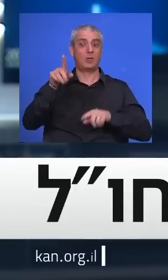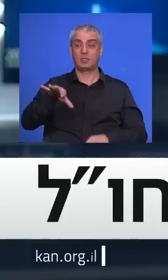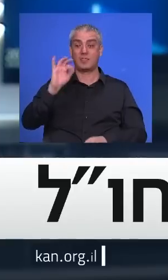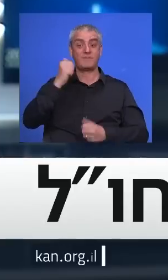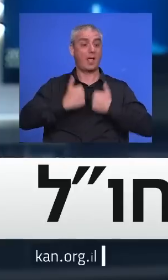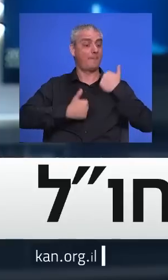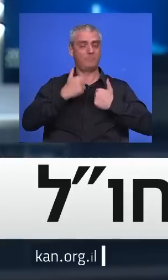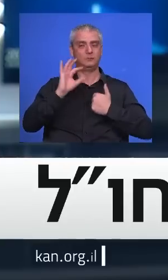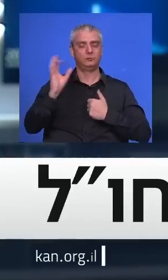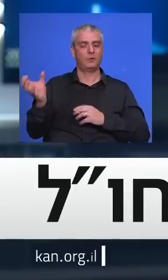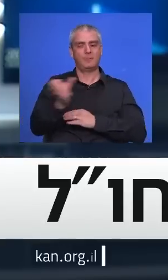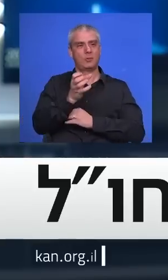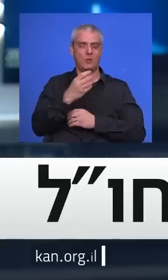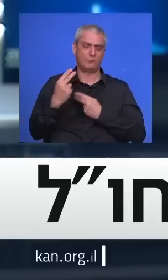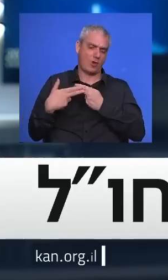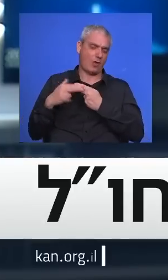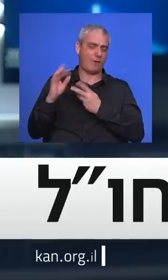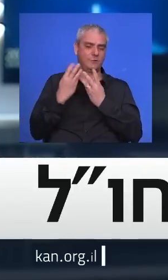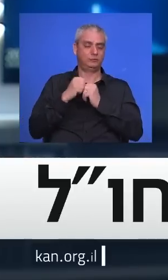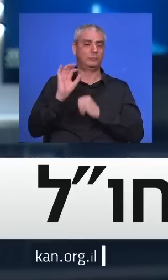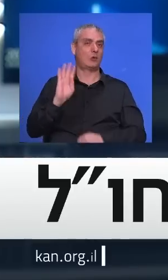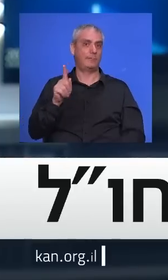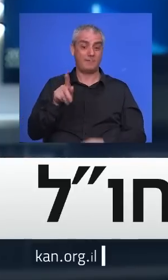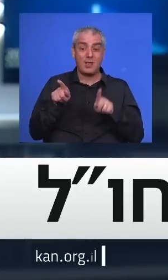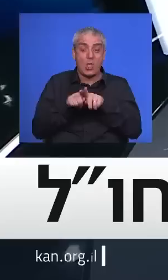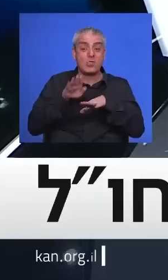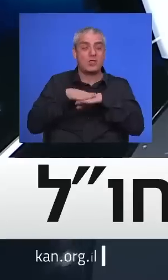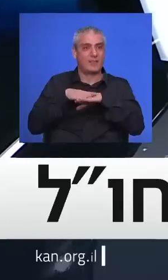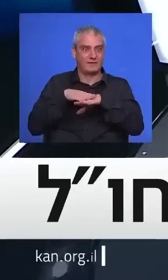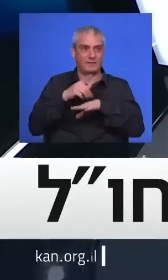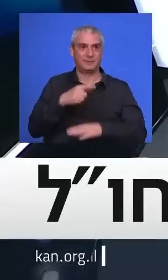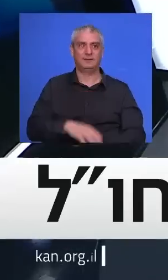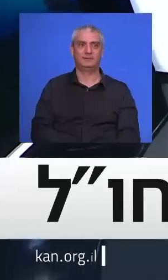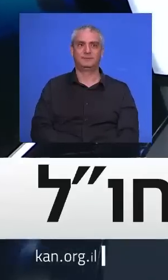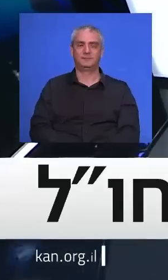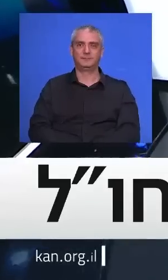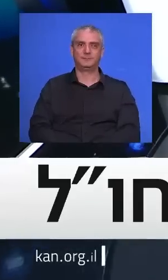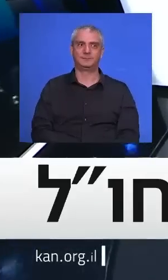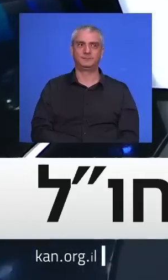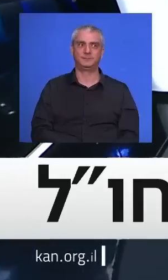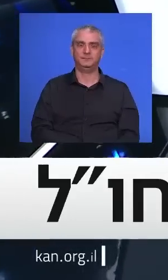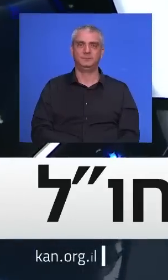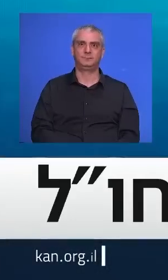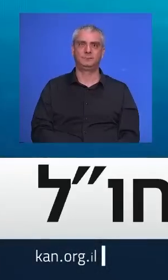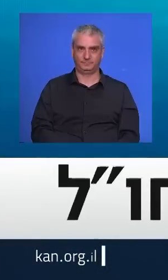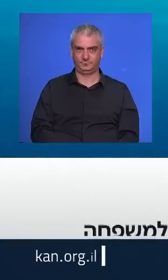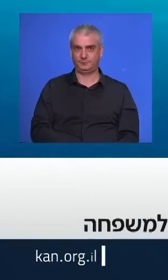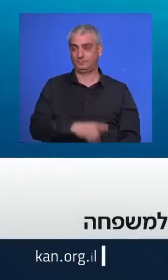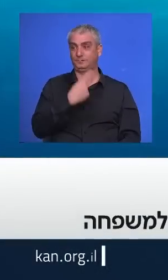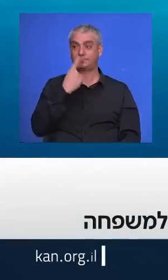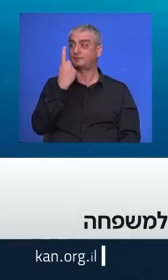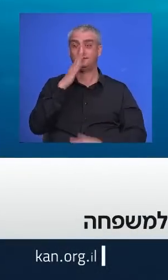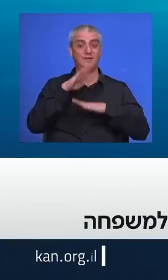במכרז לטובת מינוי של מקורב למשפחת נתניהו לאותו תפקיד. מיכל שמש, כתבנו הפוליטי, אתה מפרסם את הפרטים. נכון מאוד, מיכל, מדובר על אחד